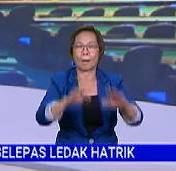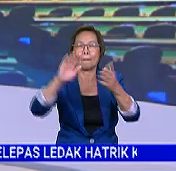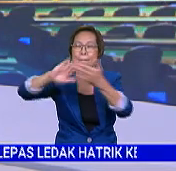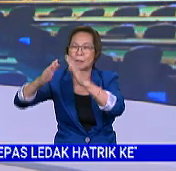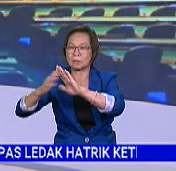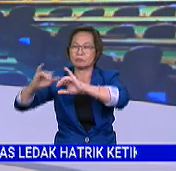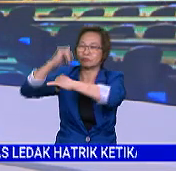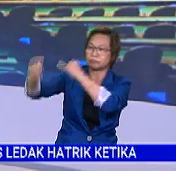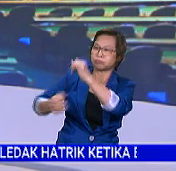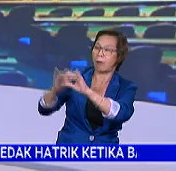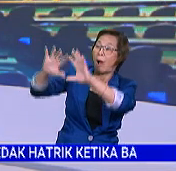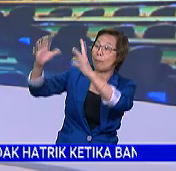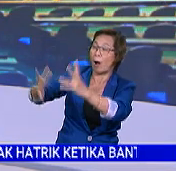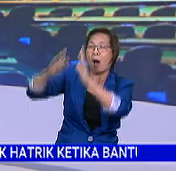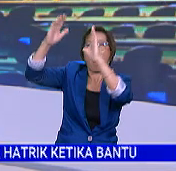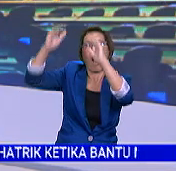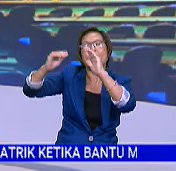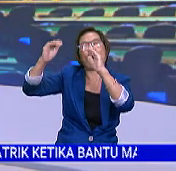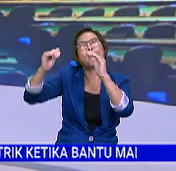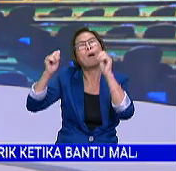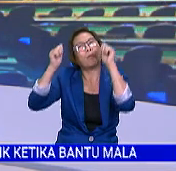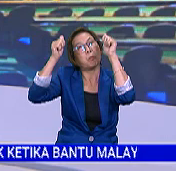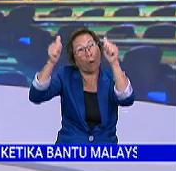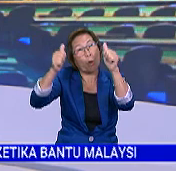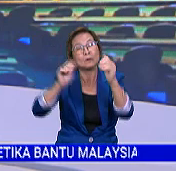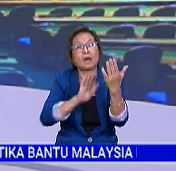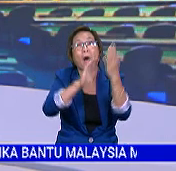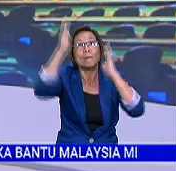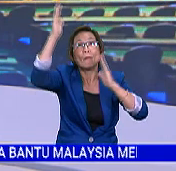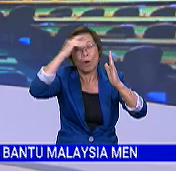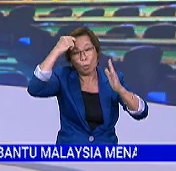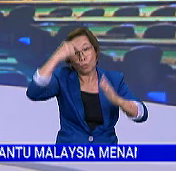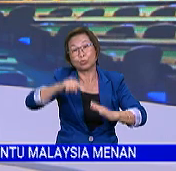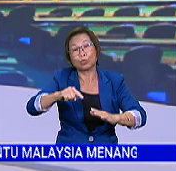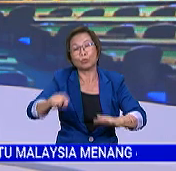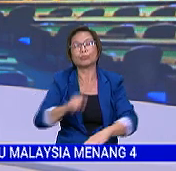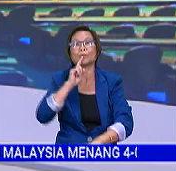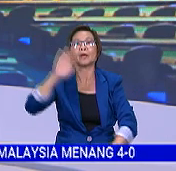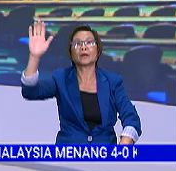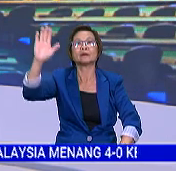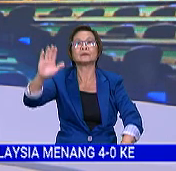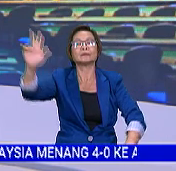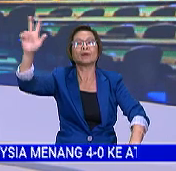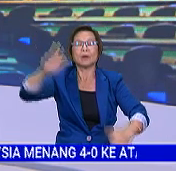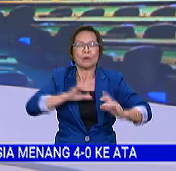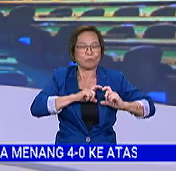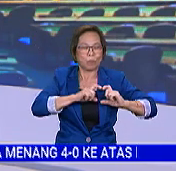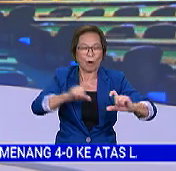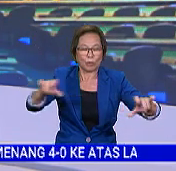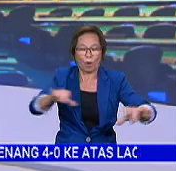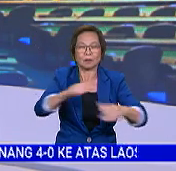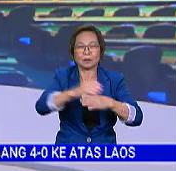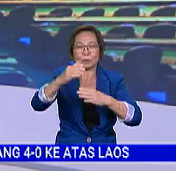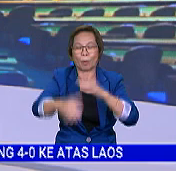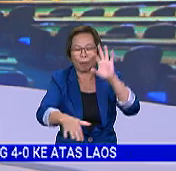Masyarakat antarabangsa meletak harapan tinggi terhadap Malaysia untuk menunaikan ikrar dan komitmen yang dibuatnya